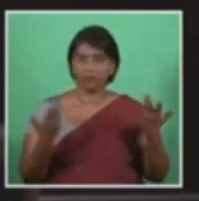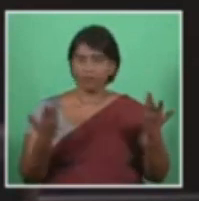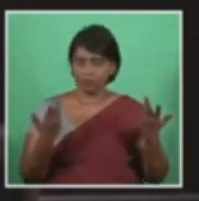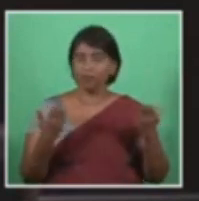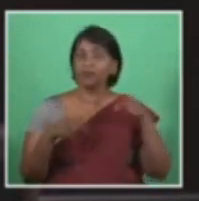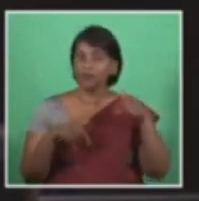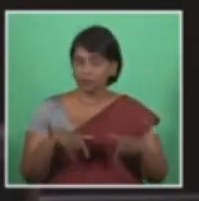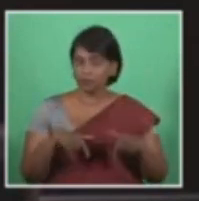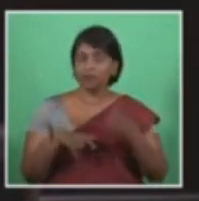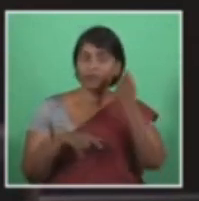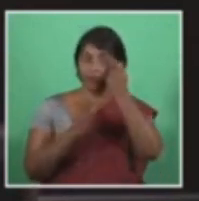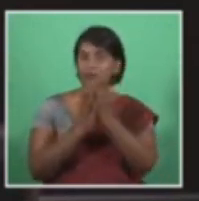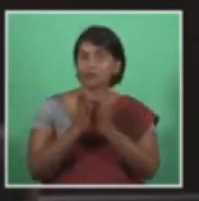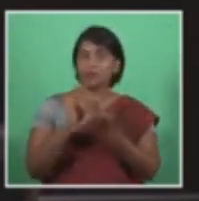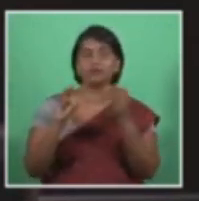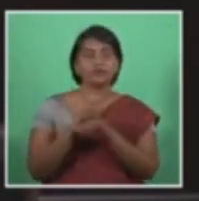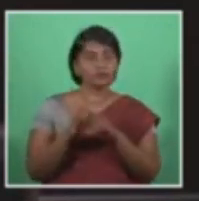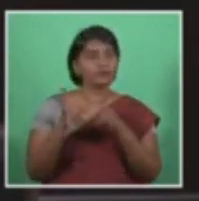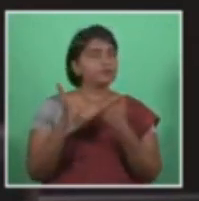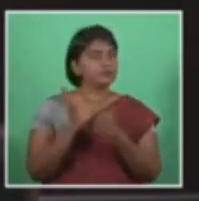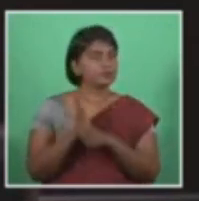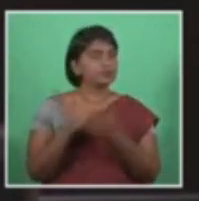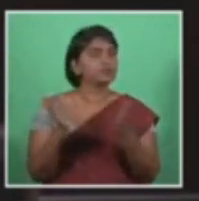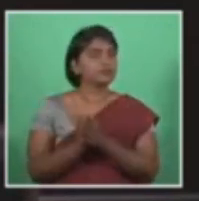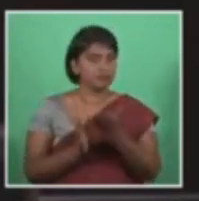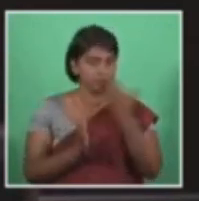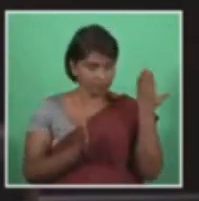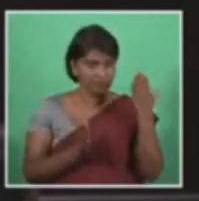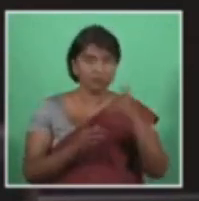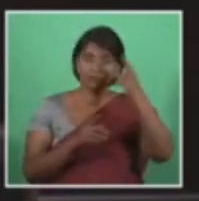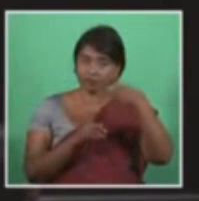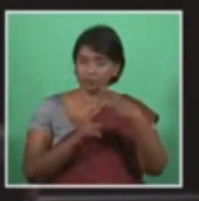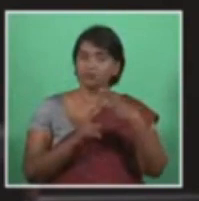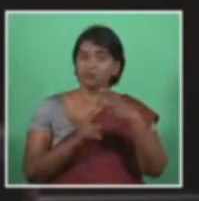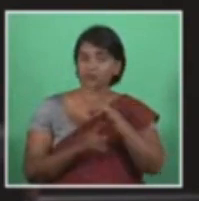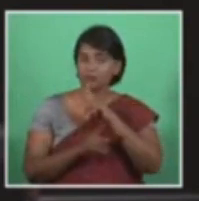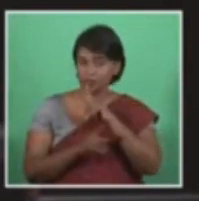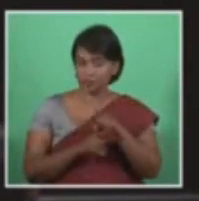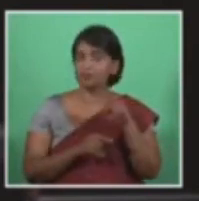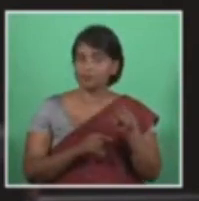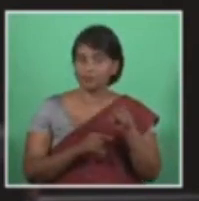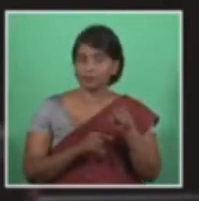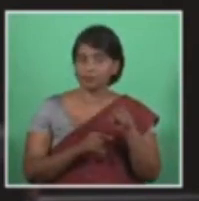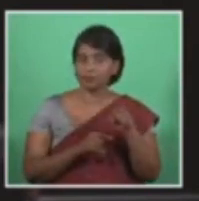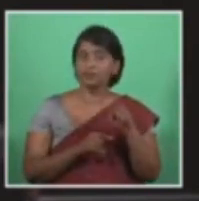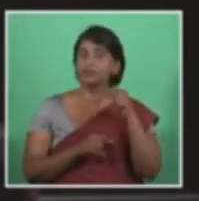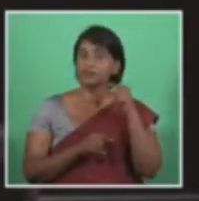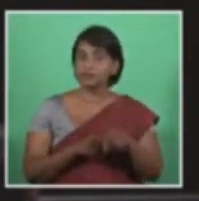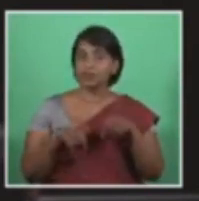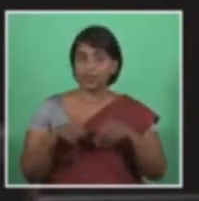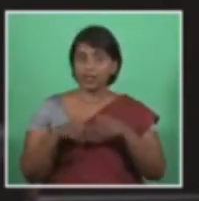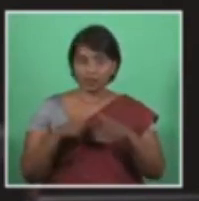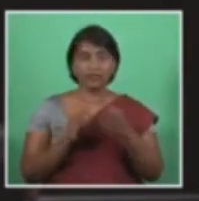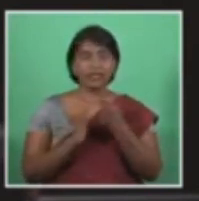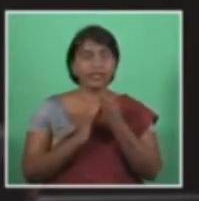නැහැ. මේක ඒ යෝජනාවලට ඇතුළත් කළ මේ පනතට ගෙන ඒමේ හැකියාව තියෙනවා. දෙවැනි කාරණාව ඔබතුමී මතු කරපු ප්‍රශ්නය Meka danata